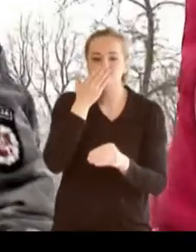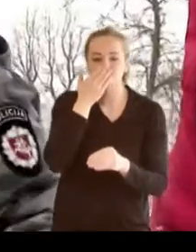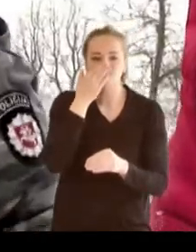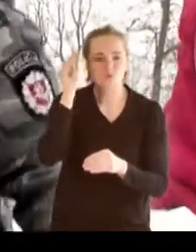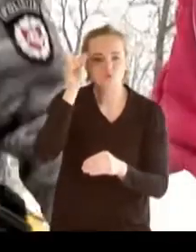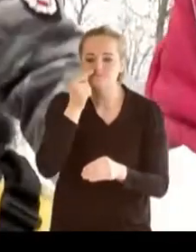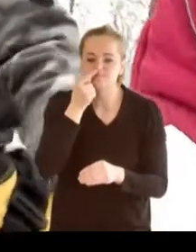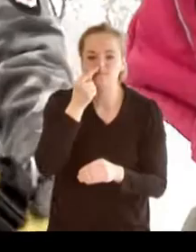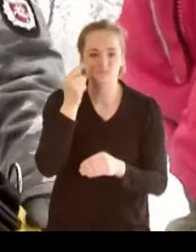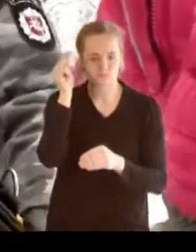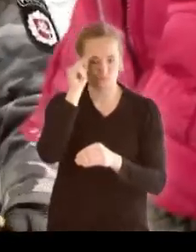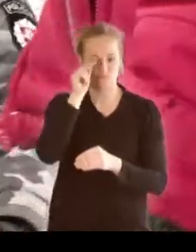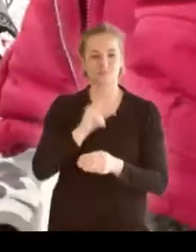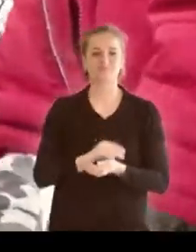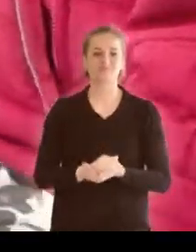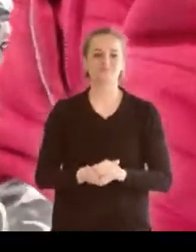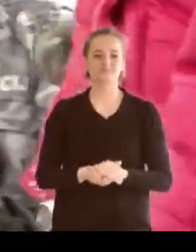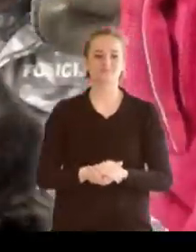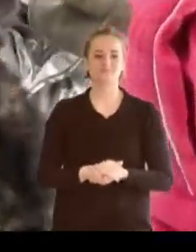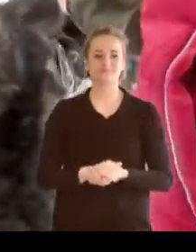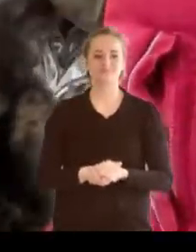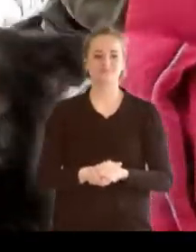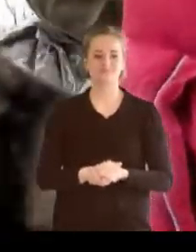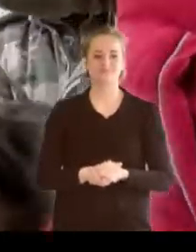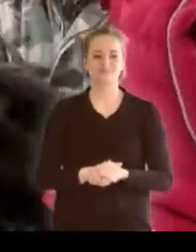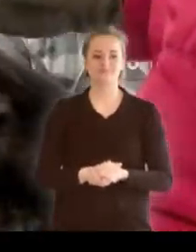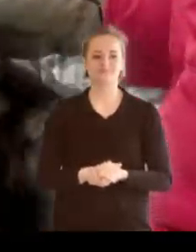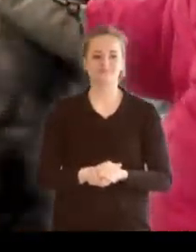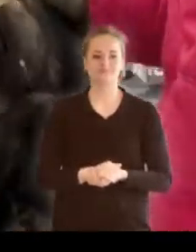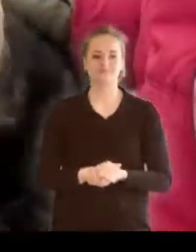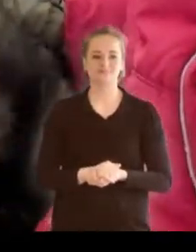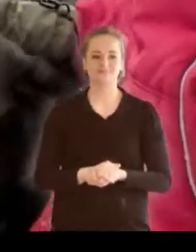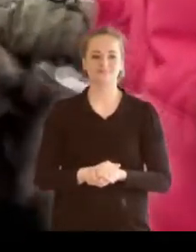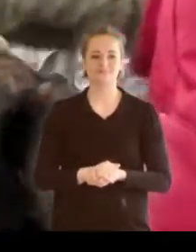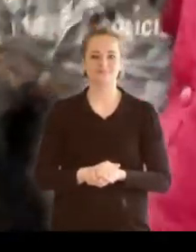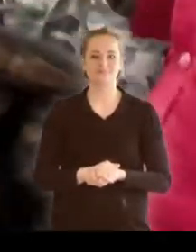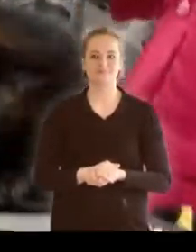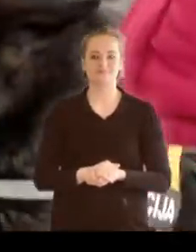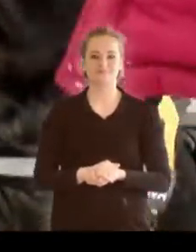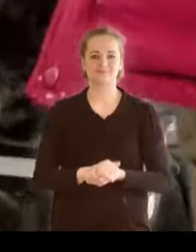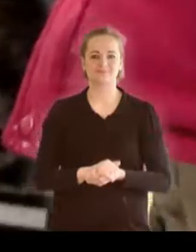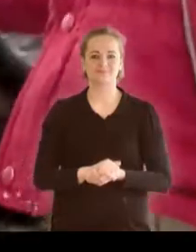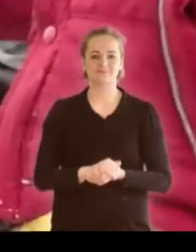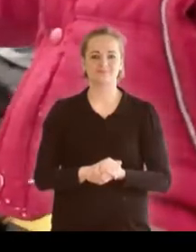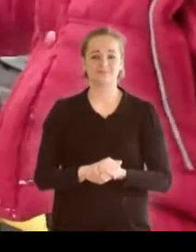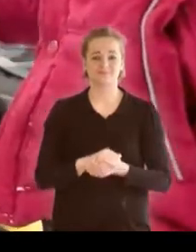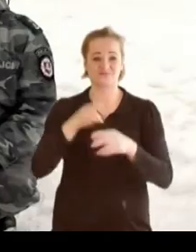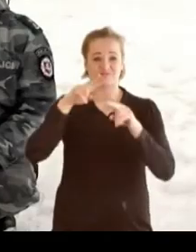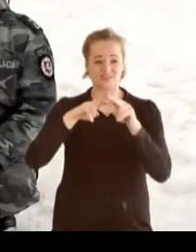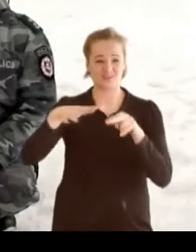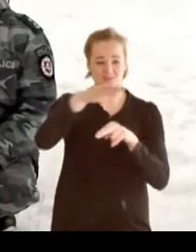valdybą. Čia yra policijos kinologijos dresavimo